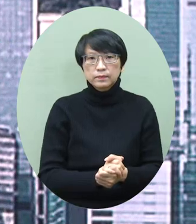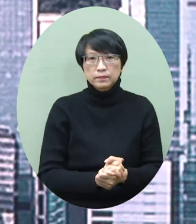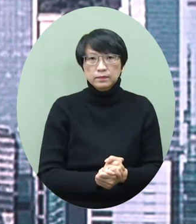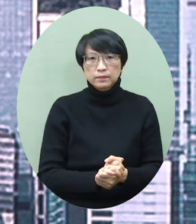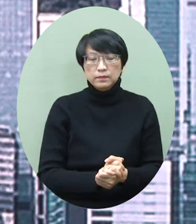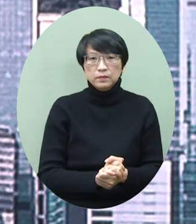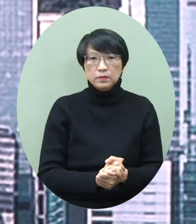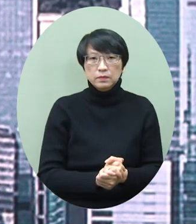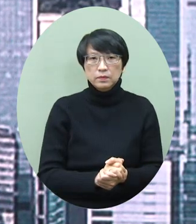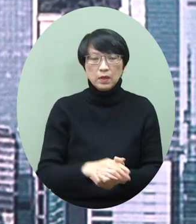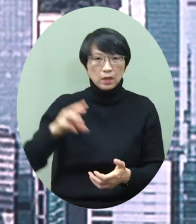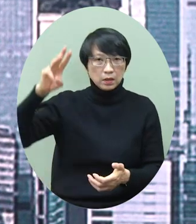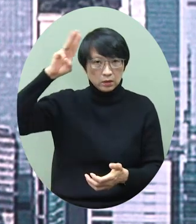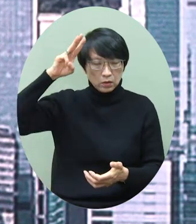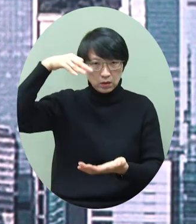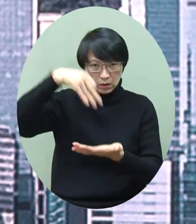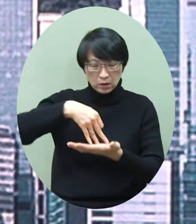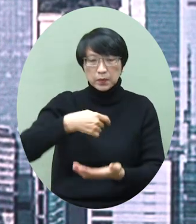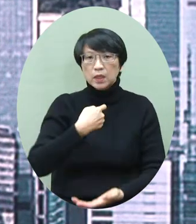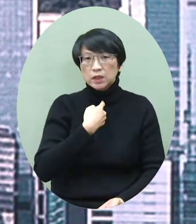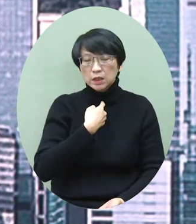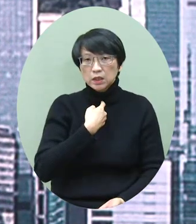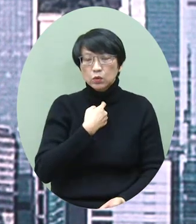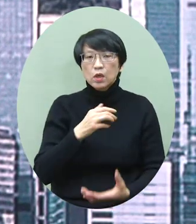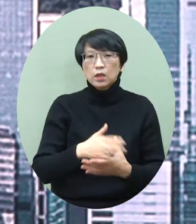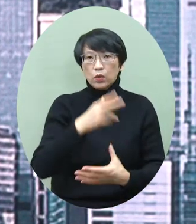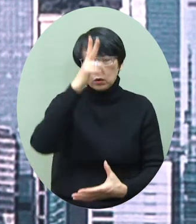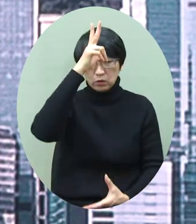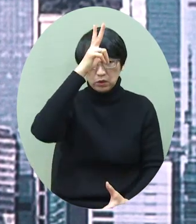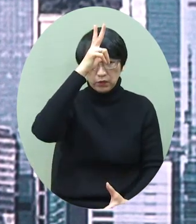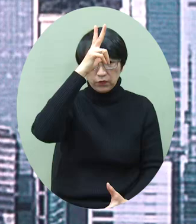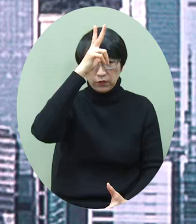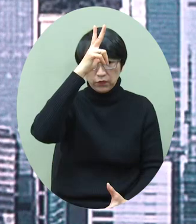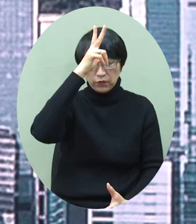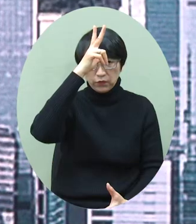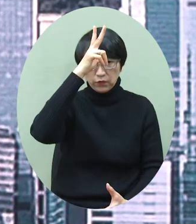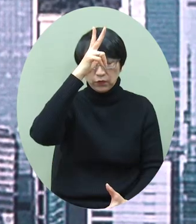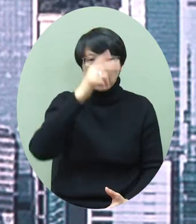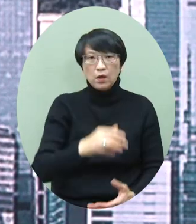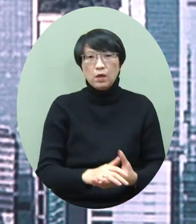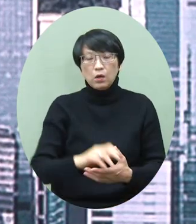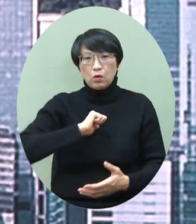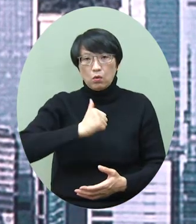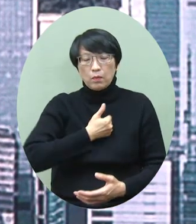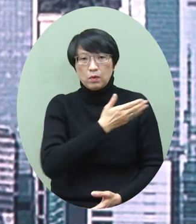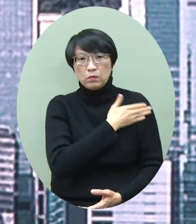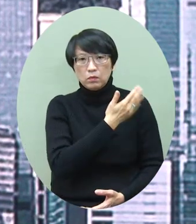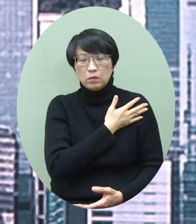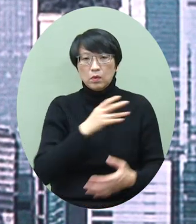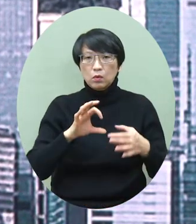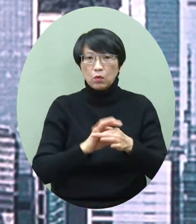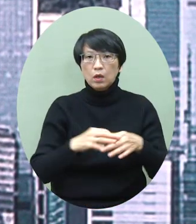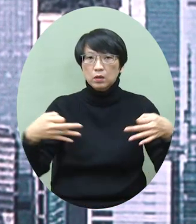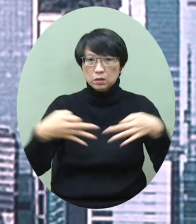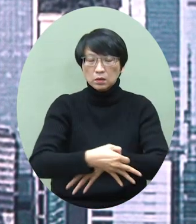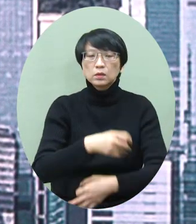那個簽署聲明的要求的，因為都是直接跟政府有一個的即係僱傭嘅關係，咁呢個咧，我哋係會